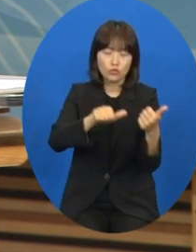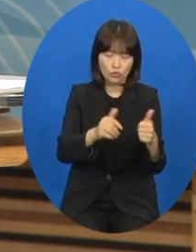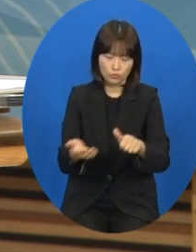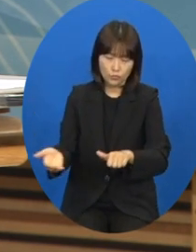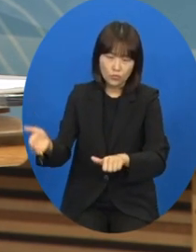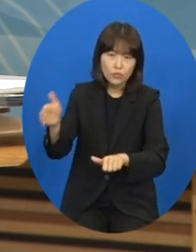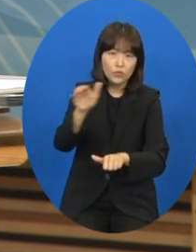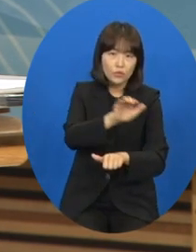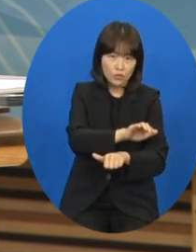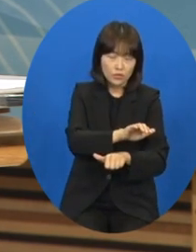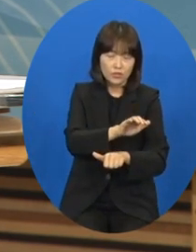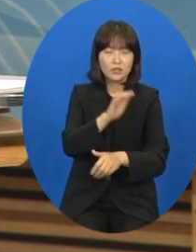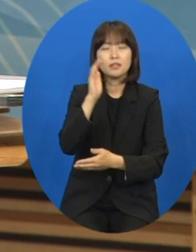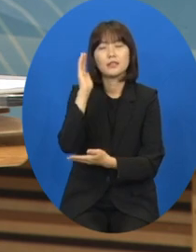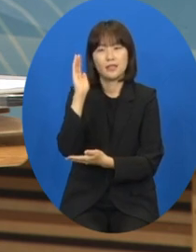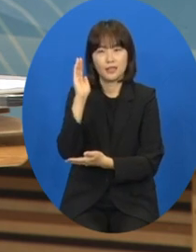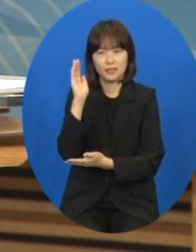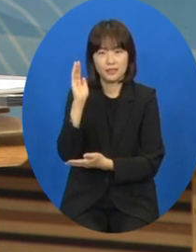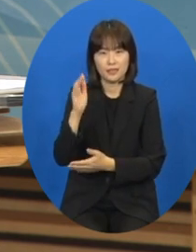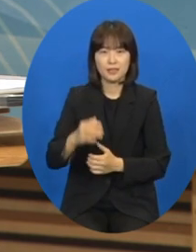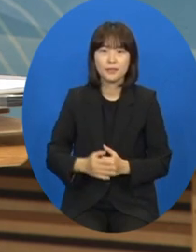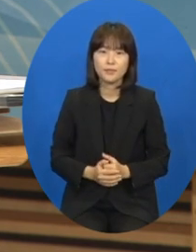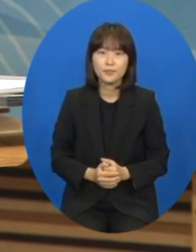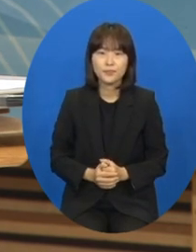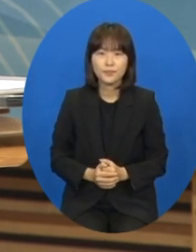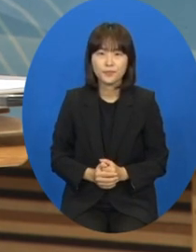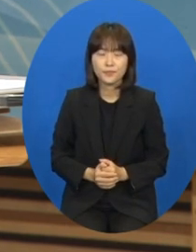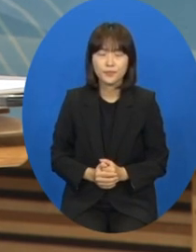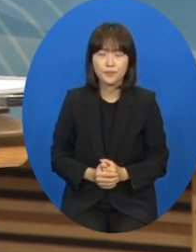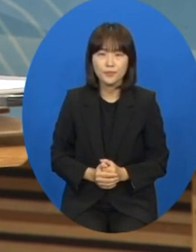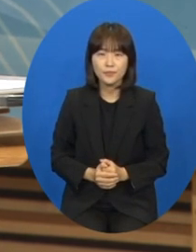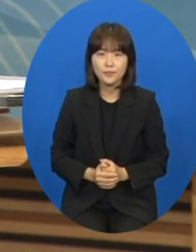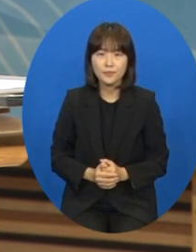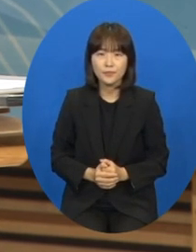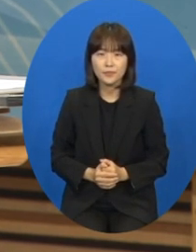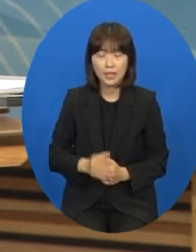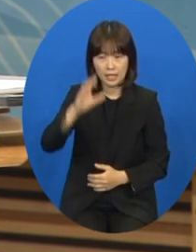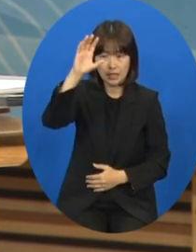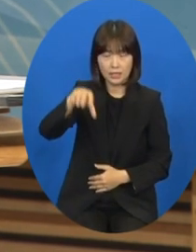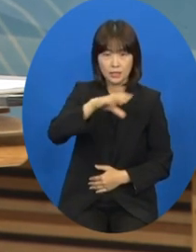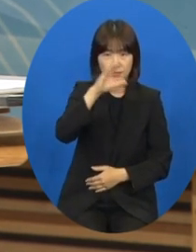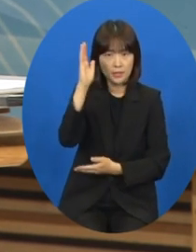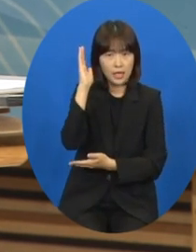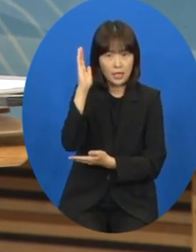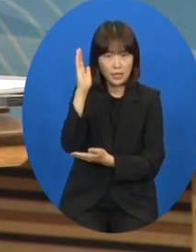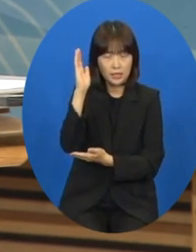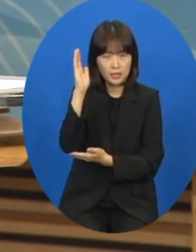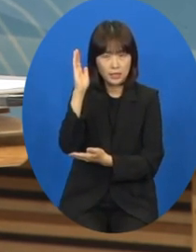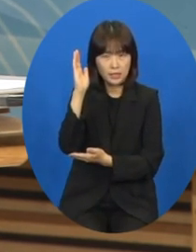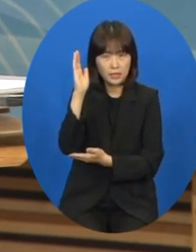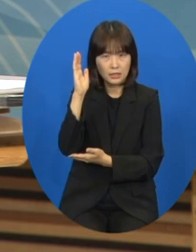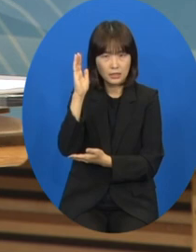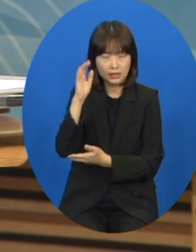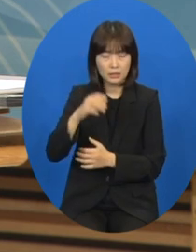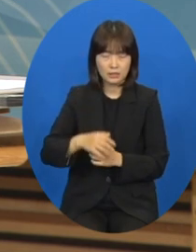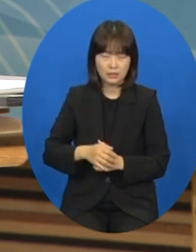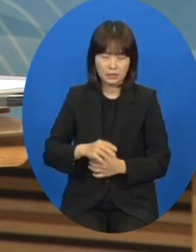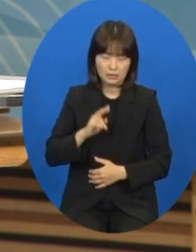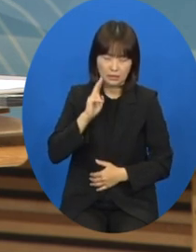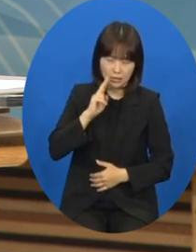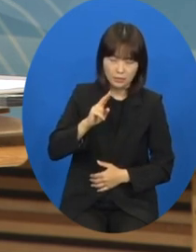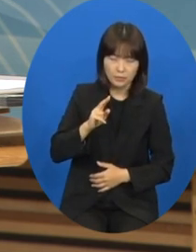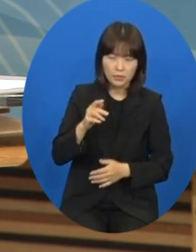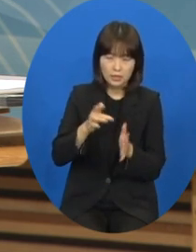묻히시는 과정의 이야기입니다. 그러나 이 십자가 이야기가 끔찍한 예수님의 고난과 죽음에